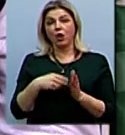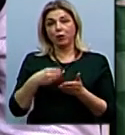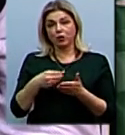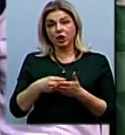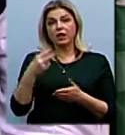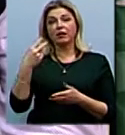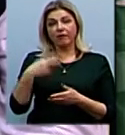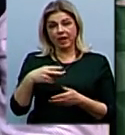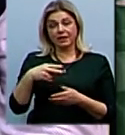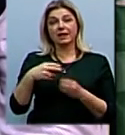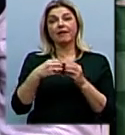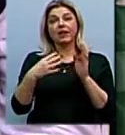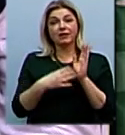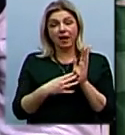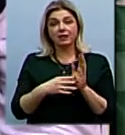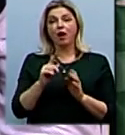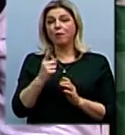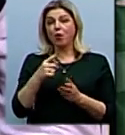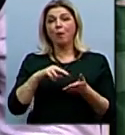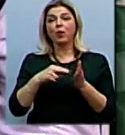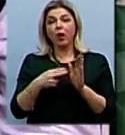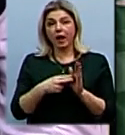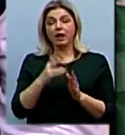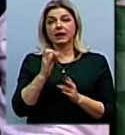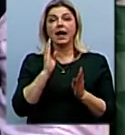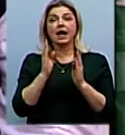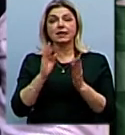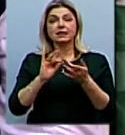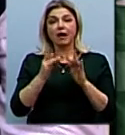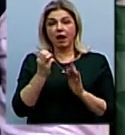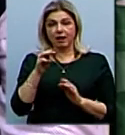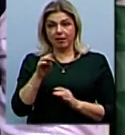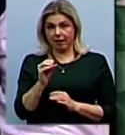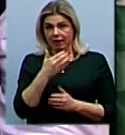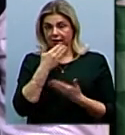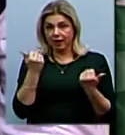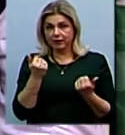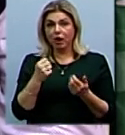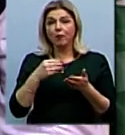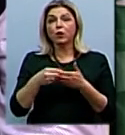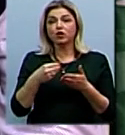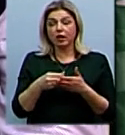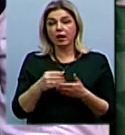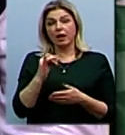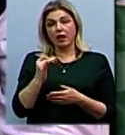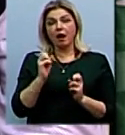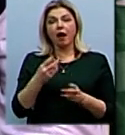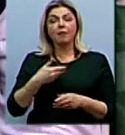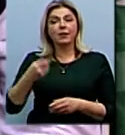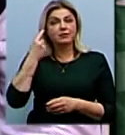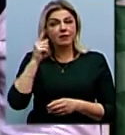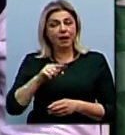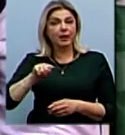Но я говорю якобы, потому что проекта бюджета на сайте нет. И насколько мы знаем,